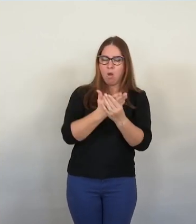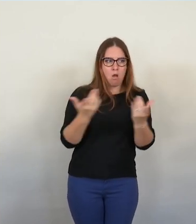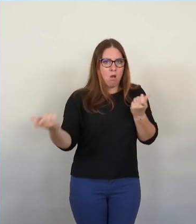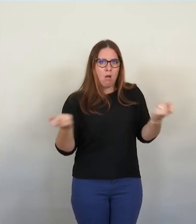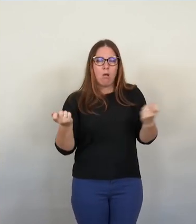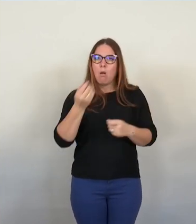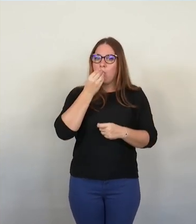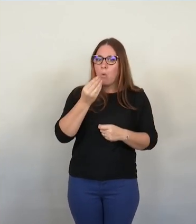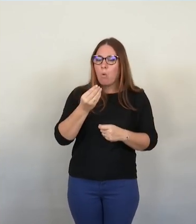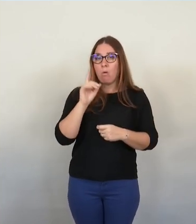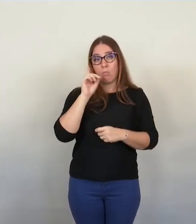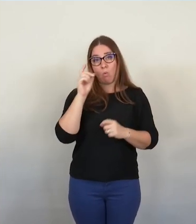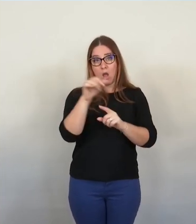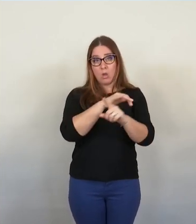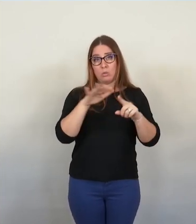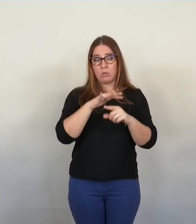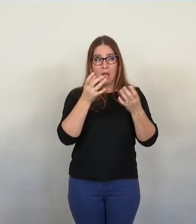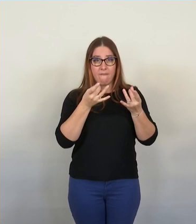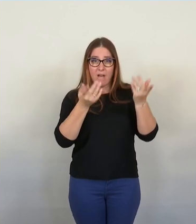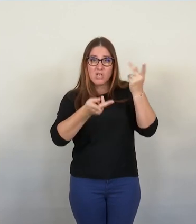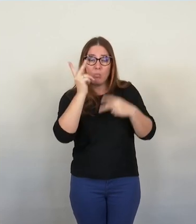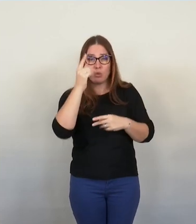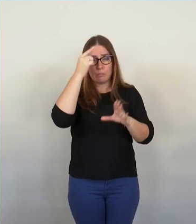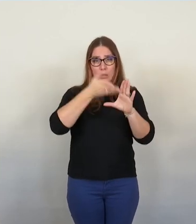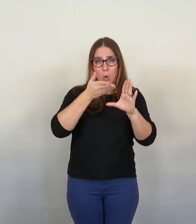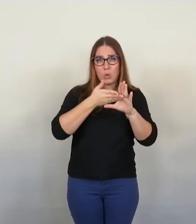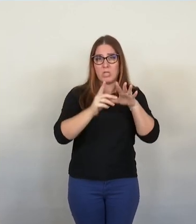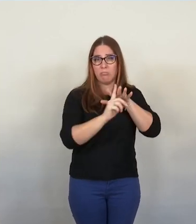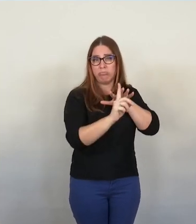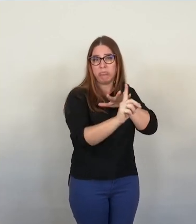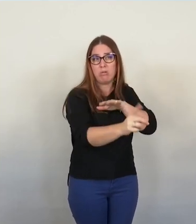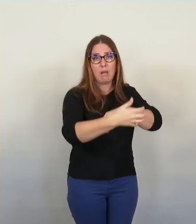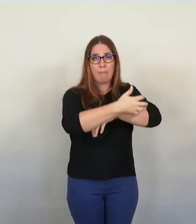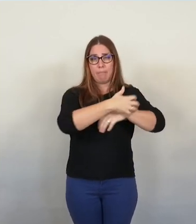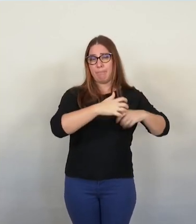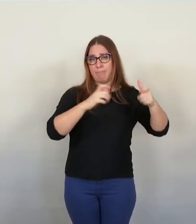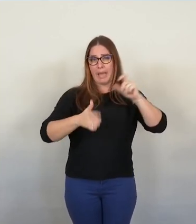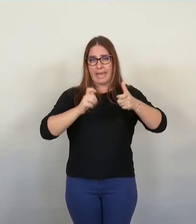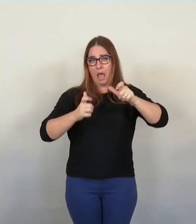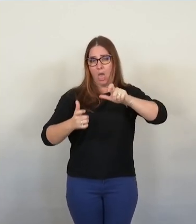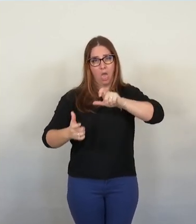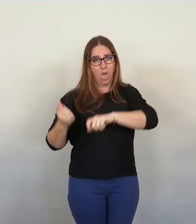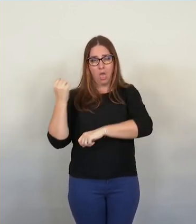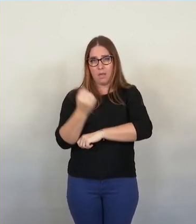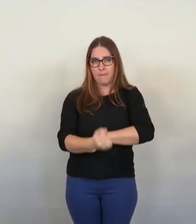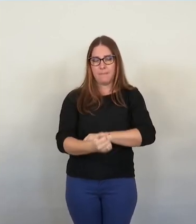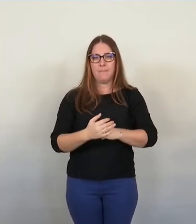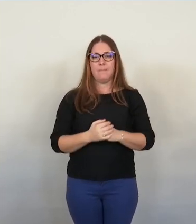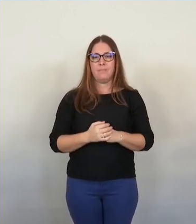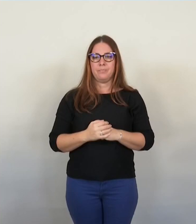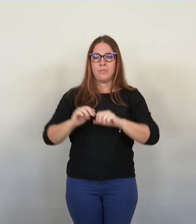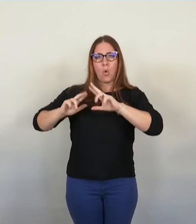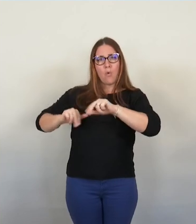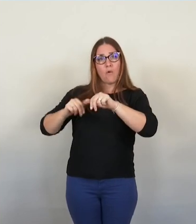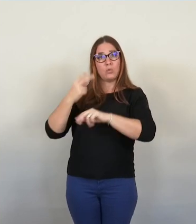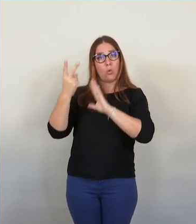accentué donc l'isolement social la fragilité psychologique et la précarité le renouvellement de deux conventions